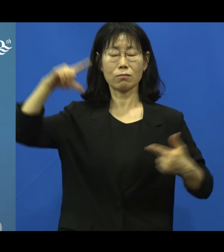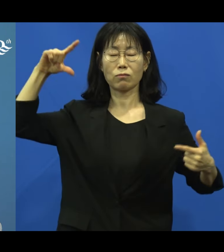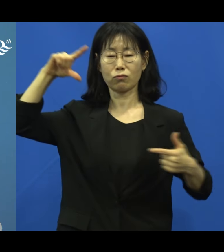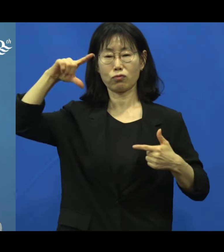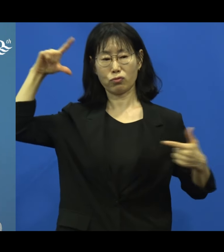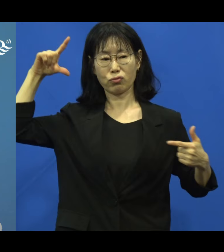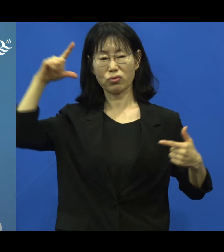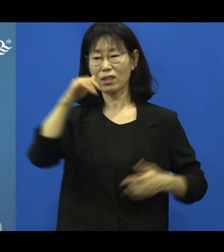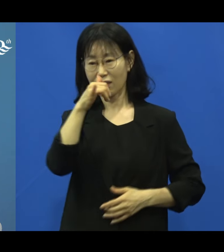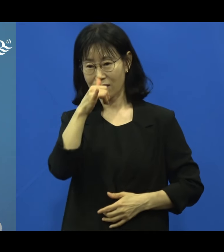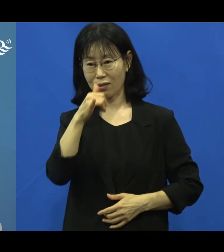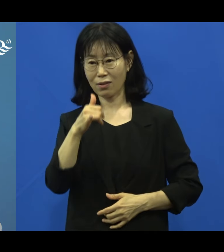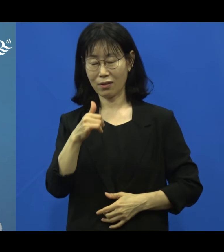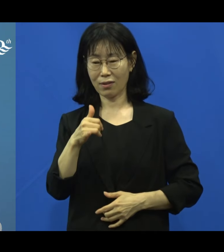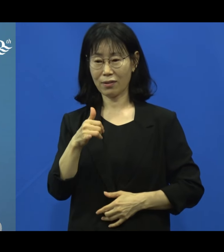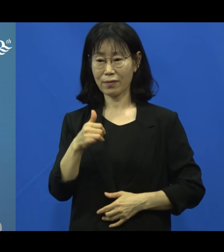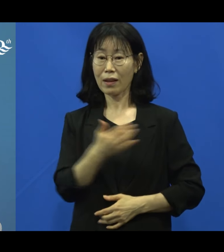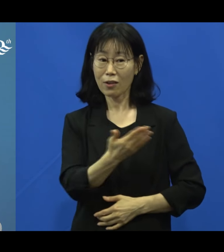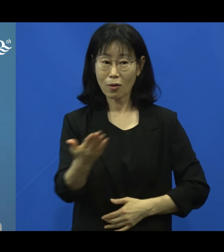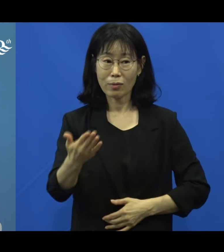있든 상관없이 그냥 하나님 앞에서 그냥